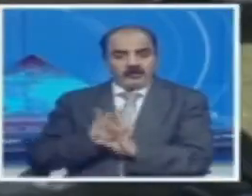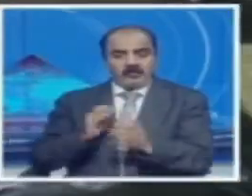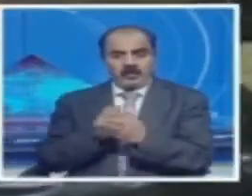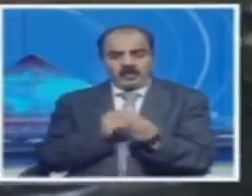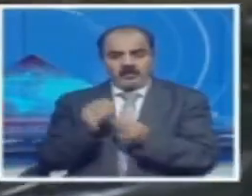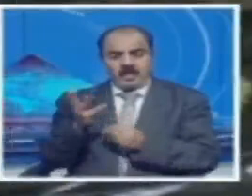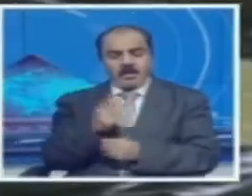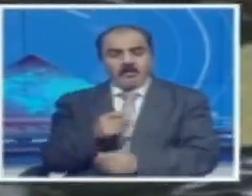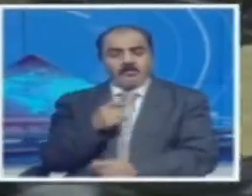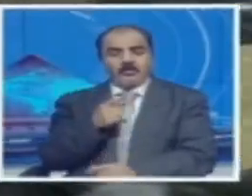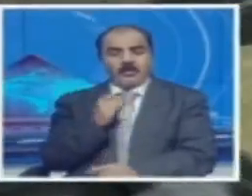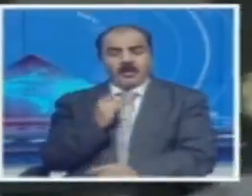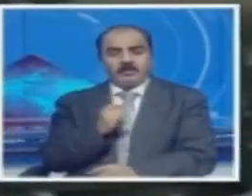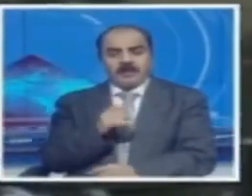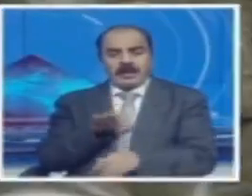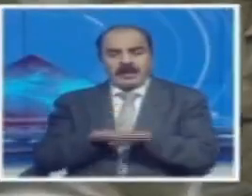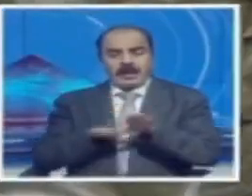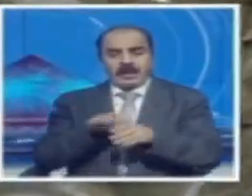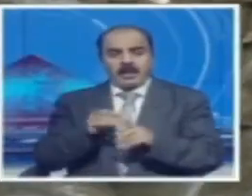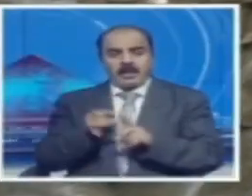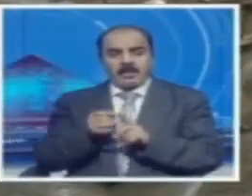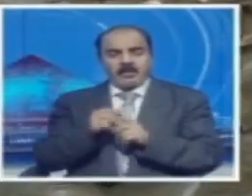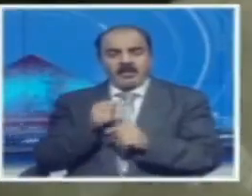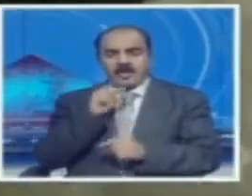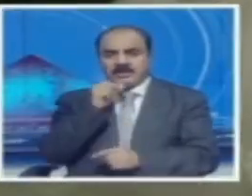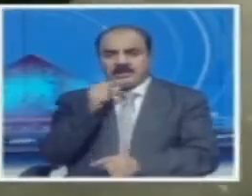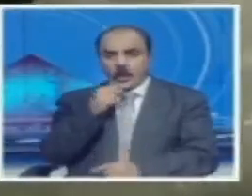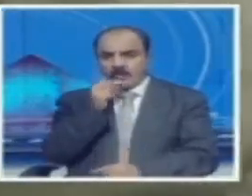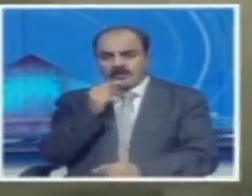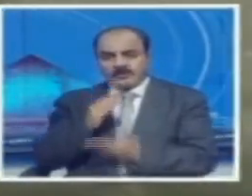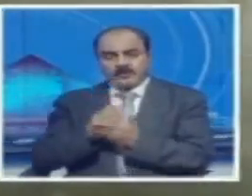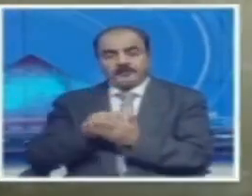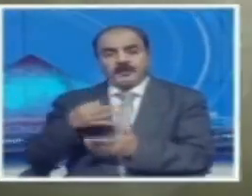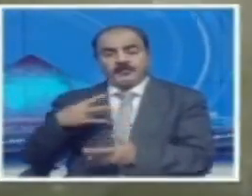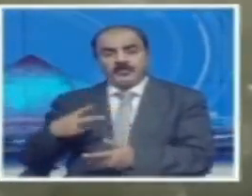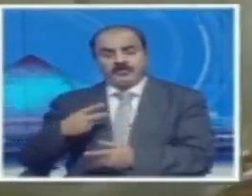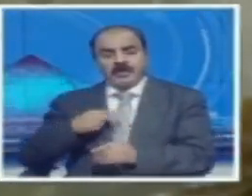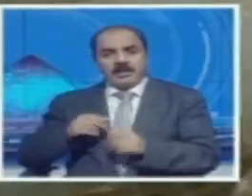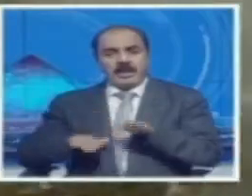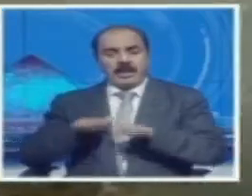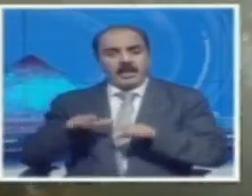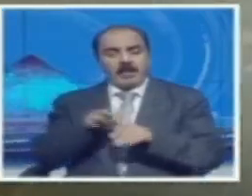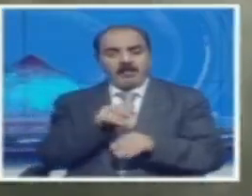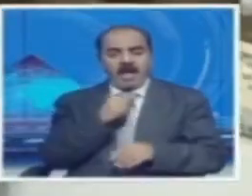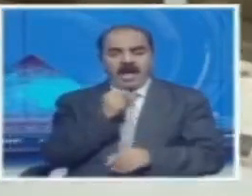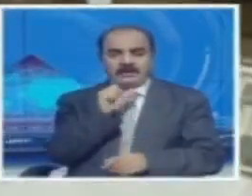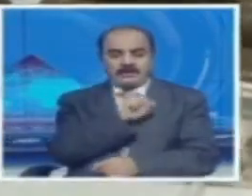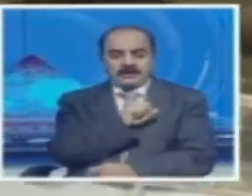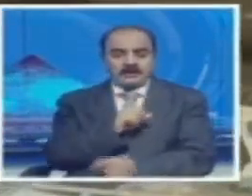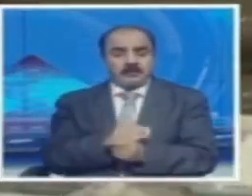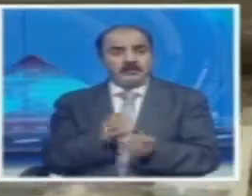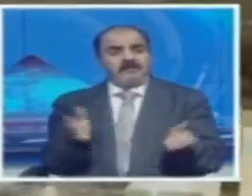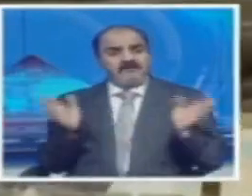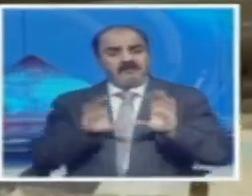ضبط أكثر من 51 كيلوغرام من مخدر الاستروكس ونحو 23 كيلوغرام من مخدر الآيس وكميات